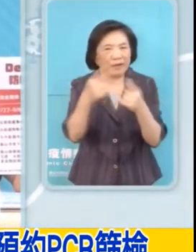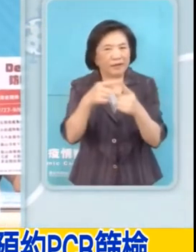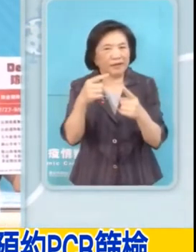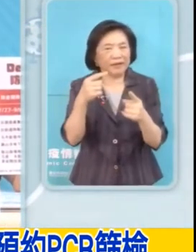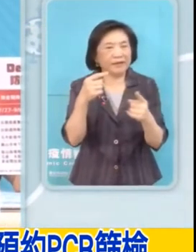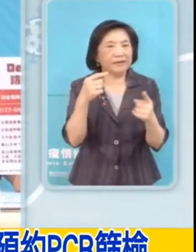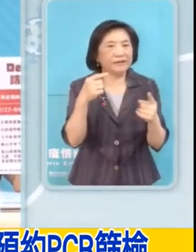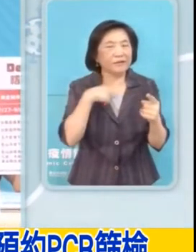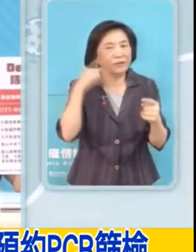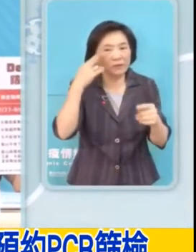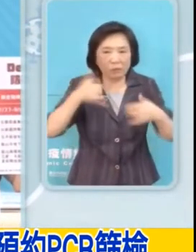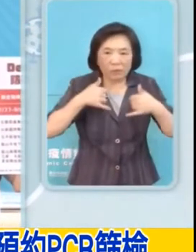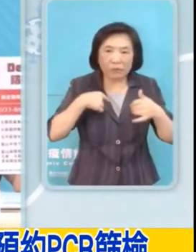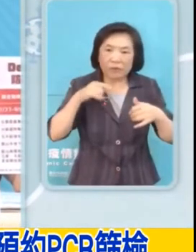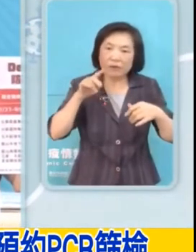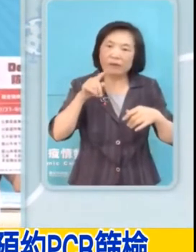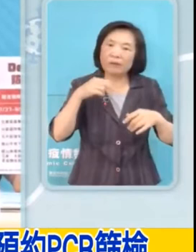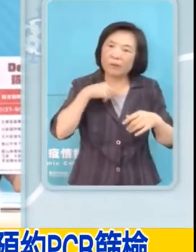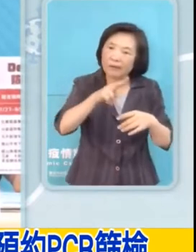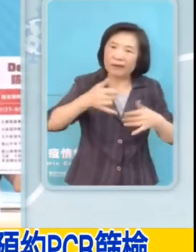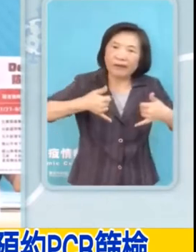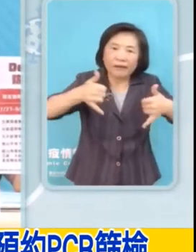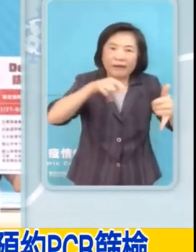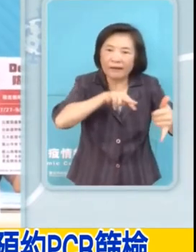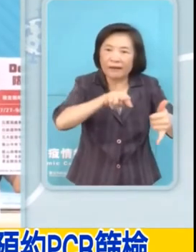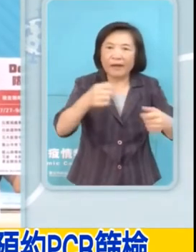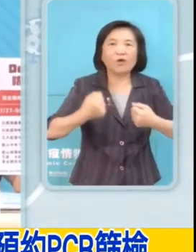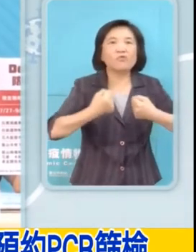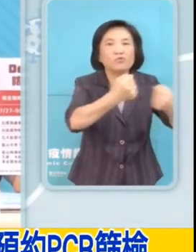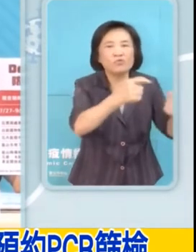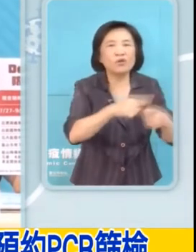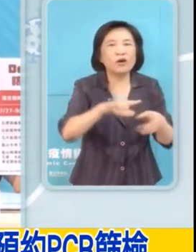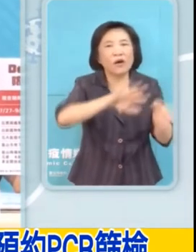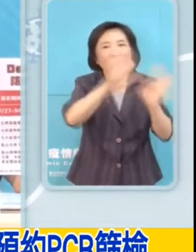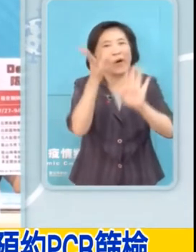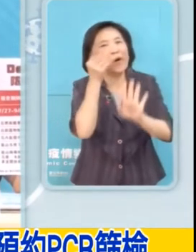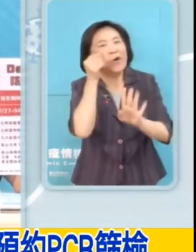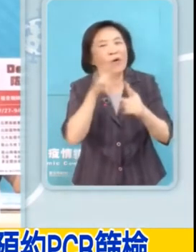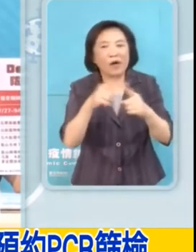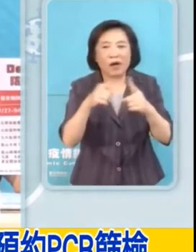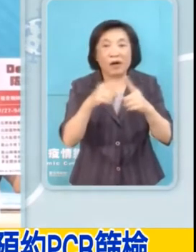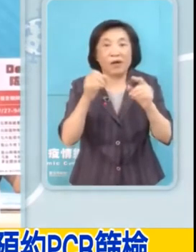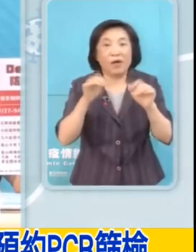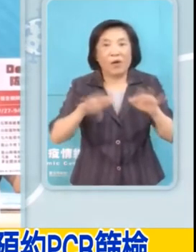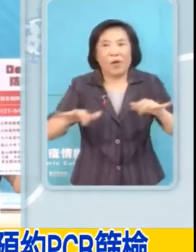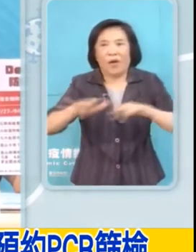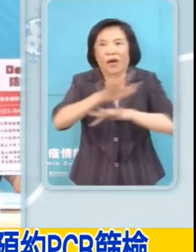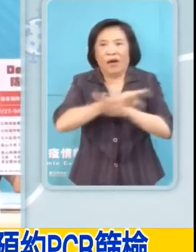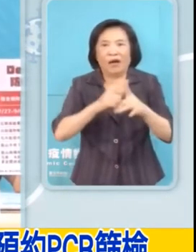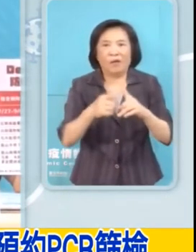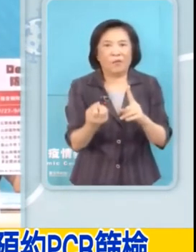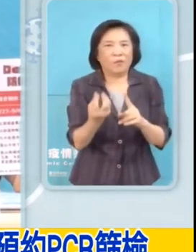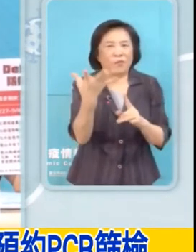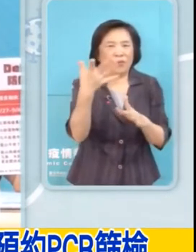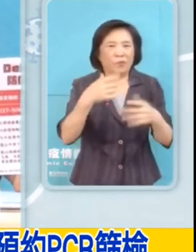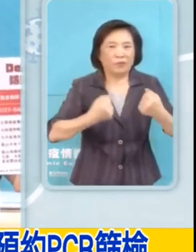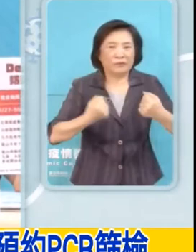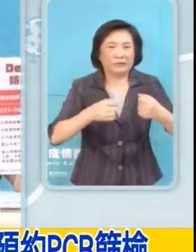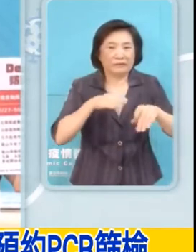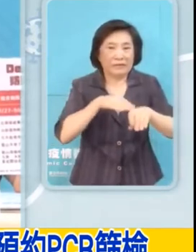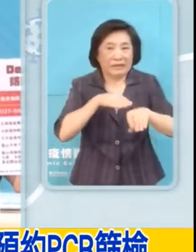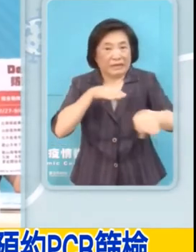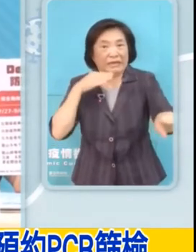看路上的人车流量了哦，风景区的人流量啊哦，都在上升了哦，那所以我